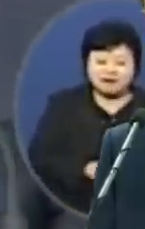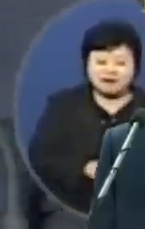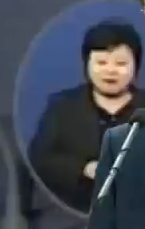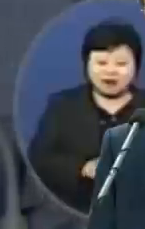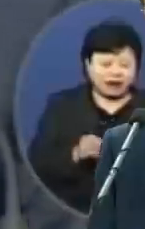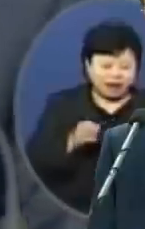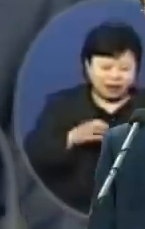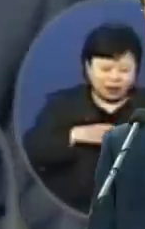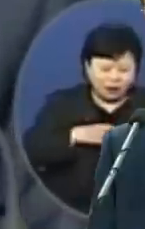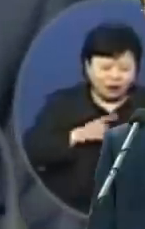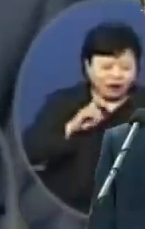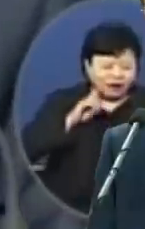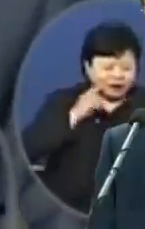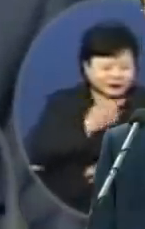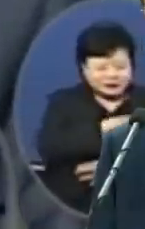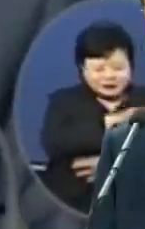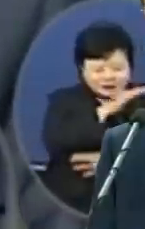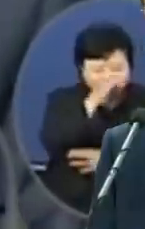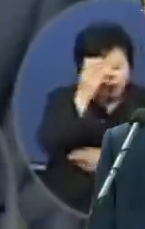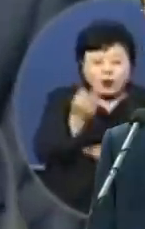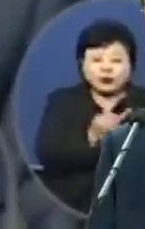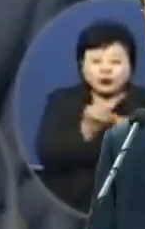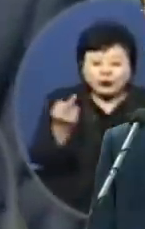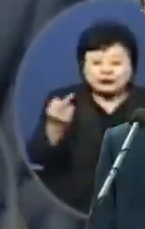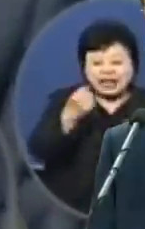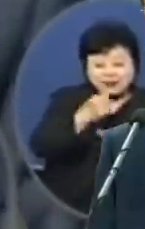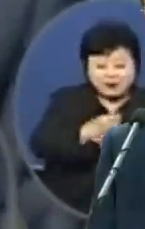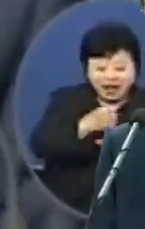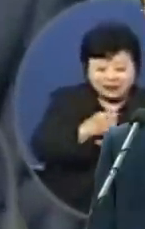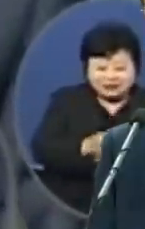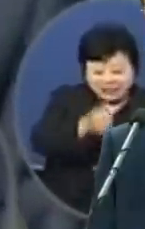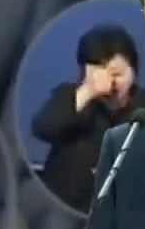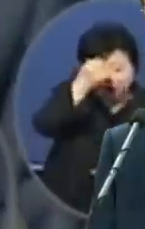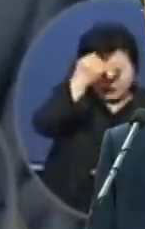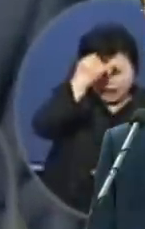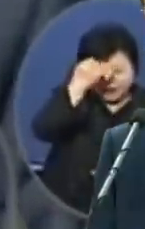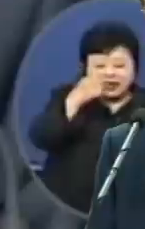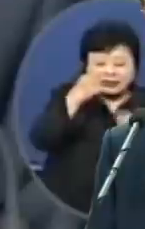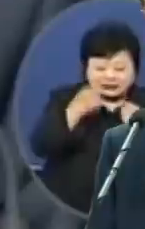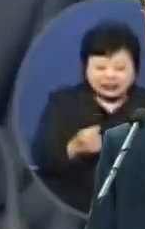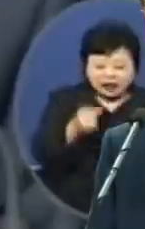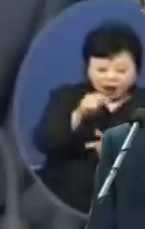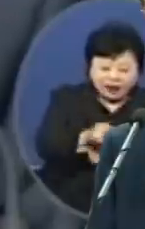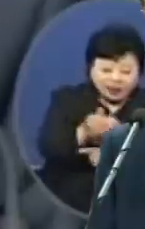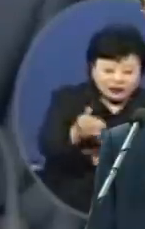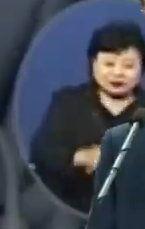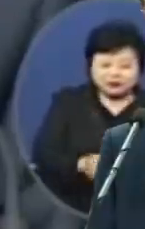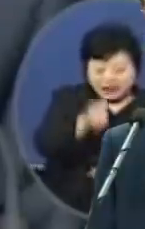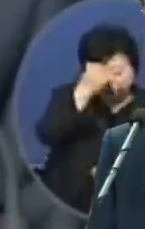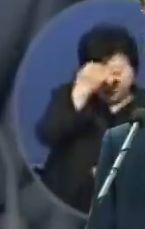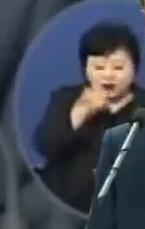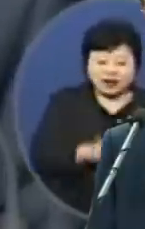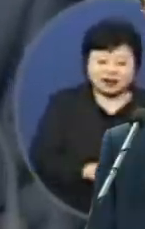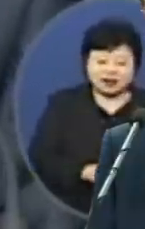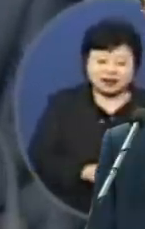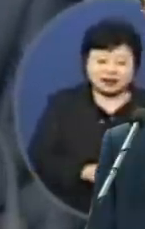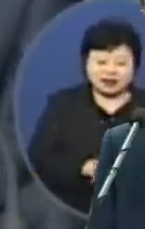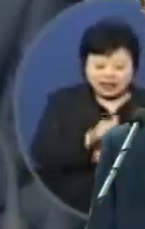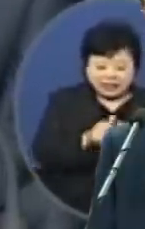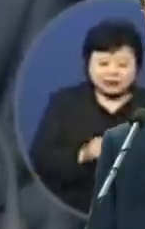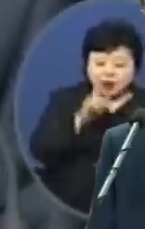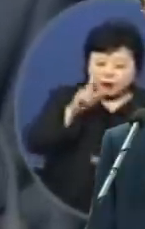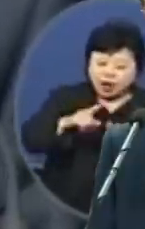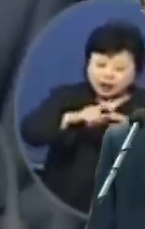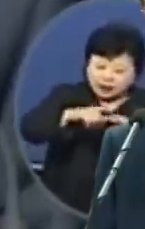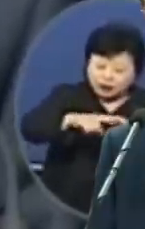막히게 아름다운 동산을 만들어서 아담과 하와에게 살게 했습니다. 하나님은 아담과 하와를 하나님의